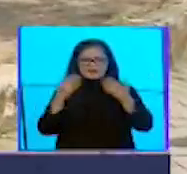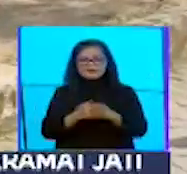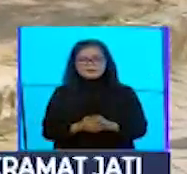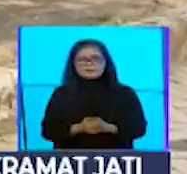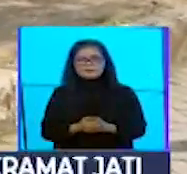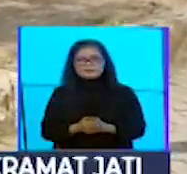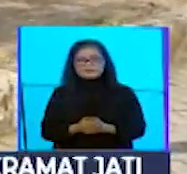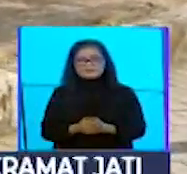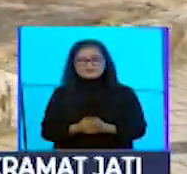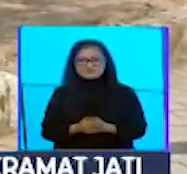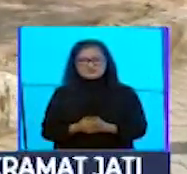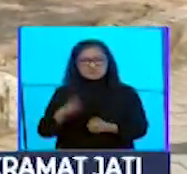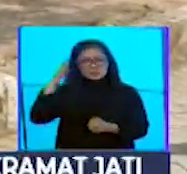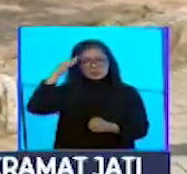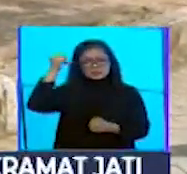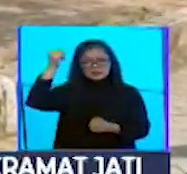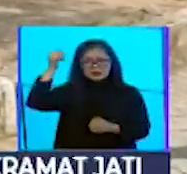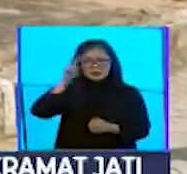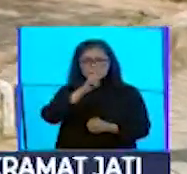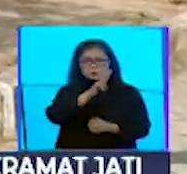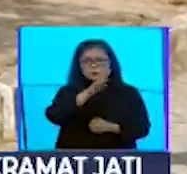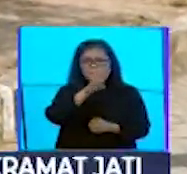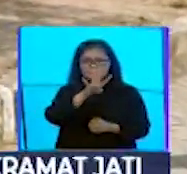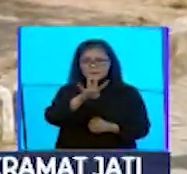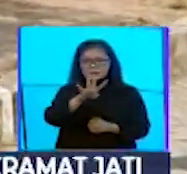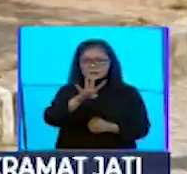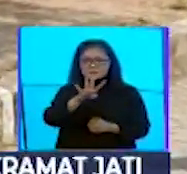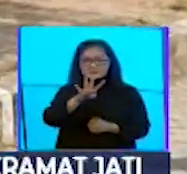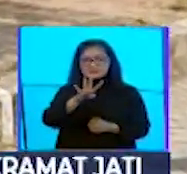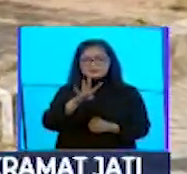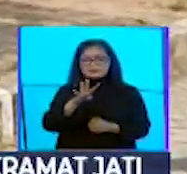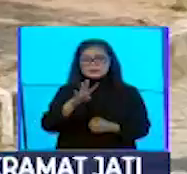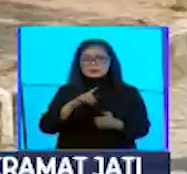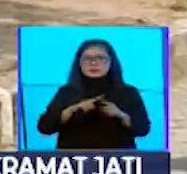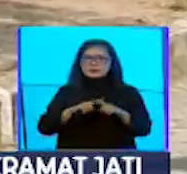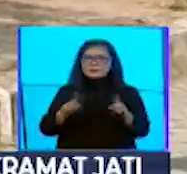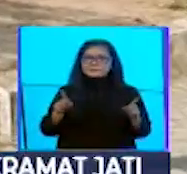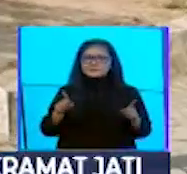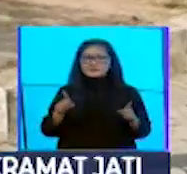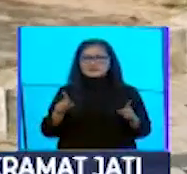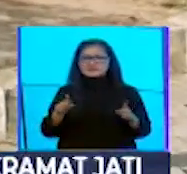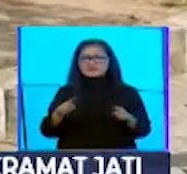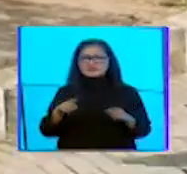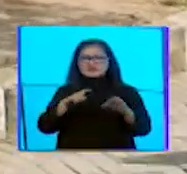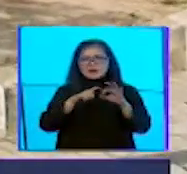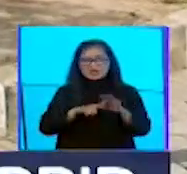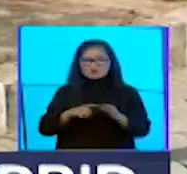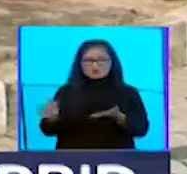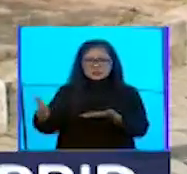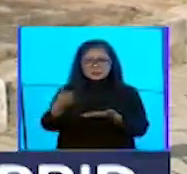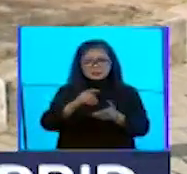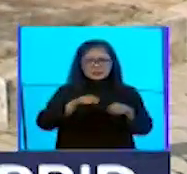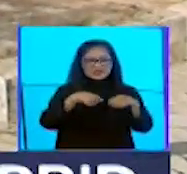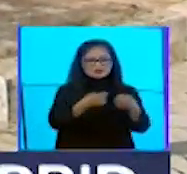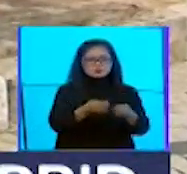pencanangan 24, bisa juga lebih tergantung yang sekarang yang terdaftar dan telah mendaftarkan diri. Mungkin ke depan saat dengan berjalannya